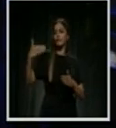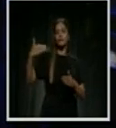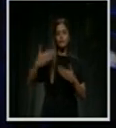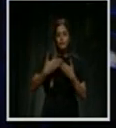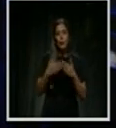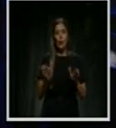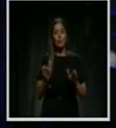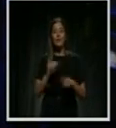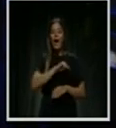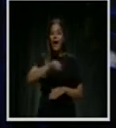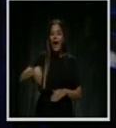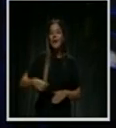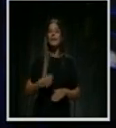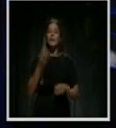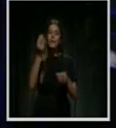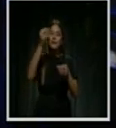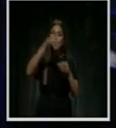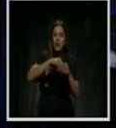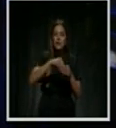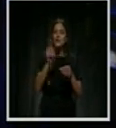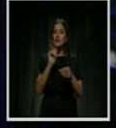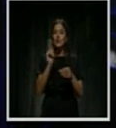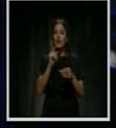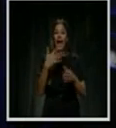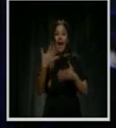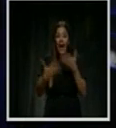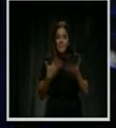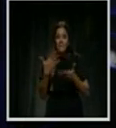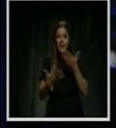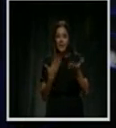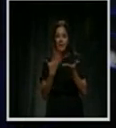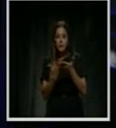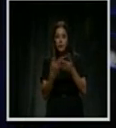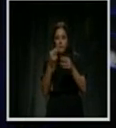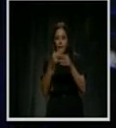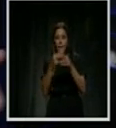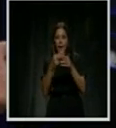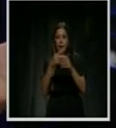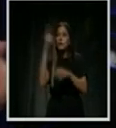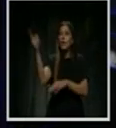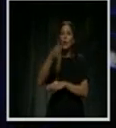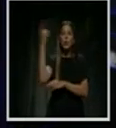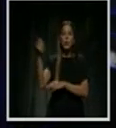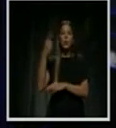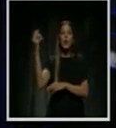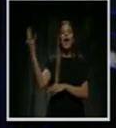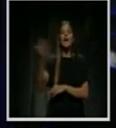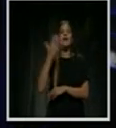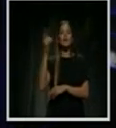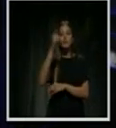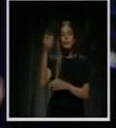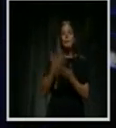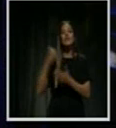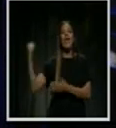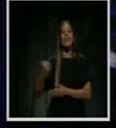fil-qasam tal-produzzjoni tal-parts li jintużaw fit-turbini tar-riħ li jġġeneraw l-enerġija rinnovabbli. U mhux qasam ġdid dak sur kap